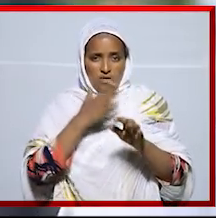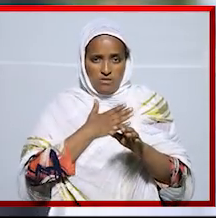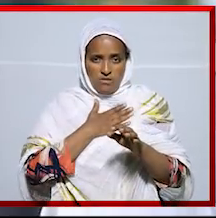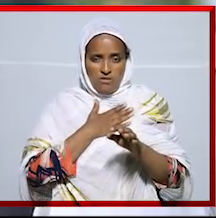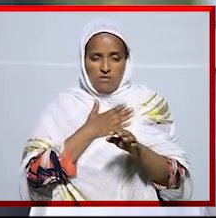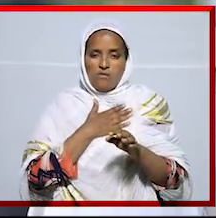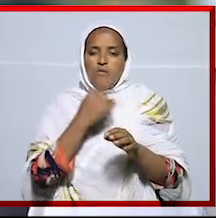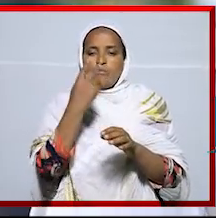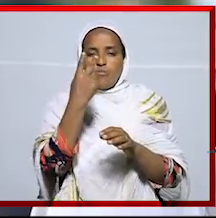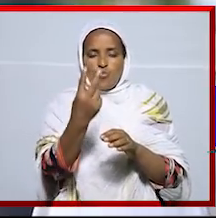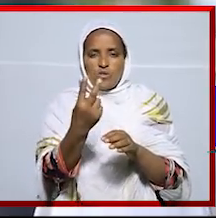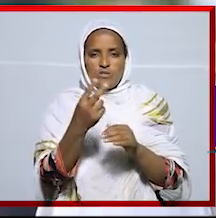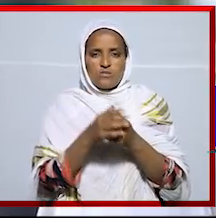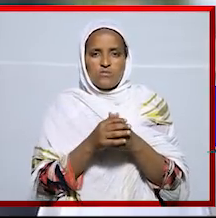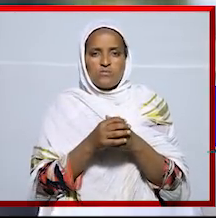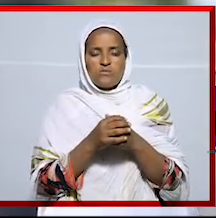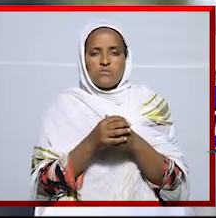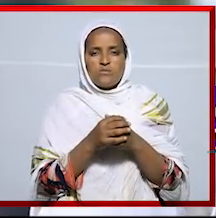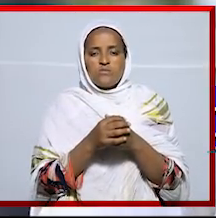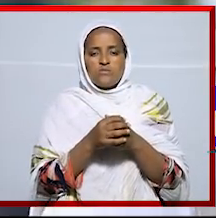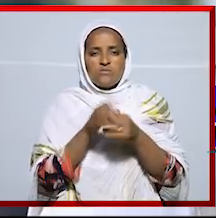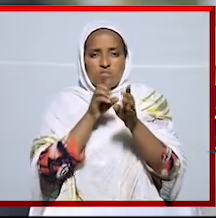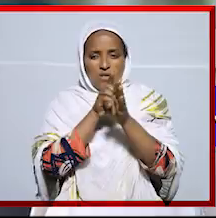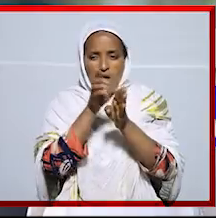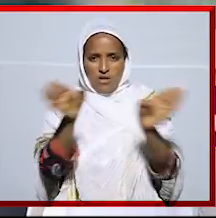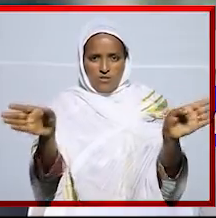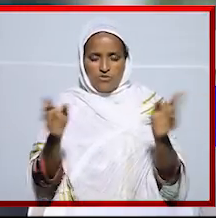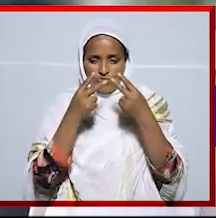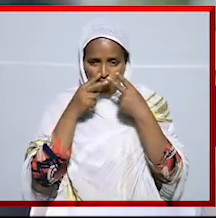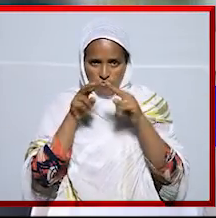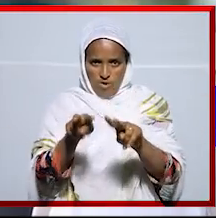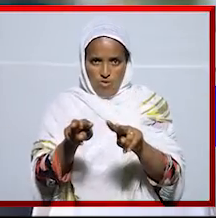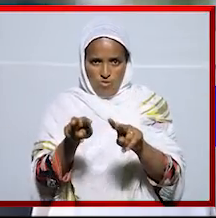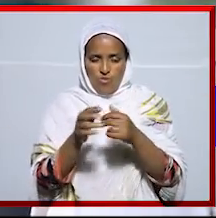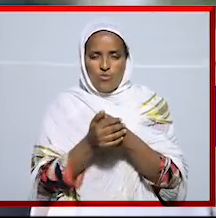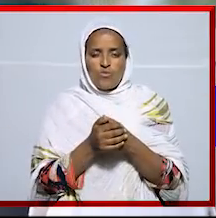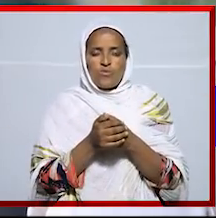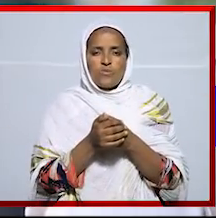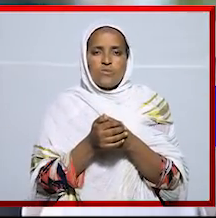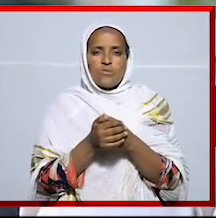ያው በሁለት ዳይሬክሽን ነው የማየው።